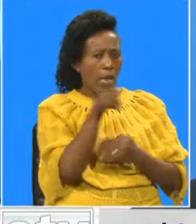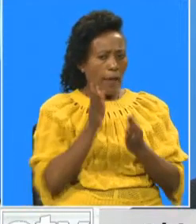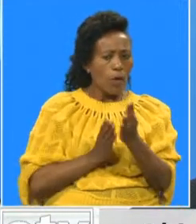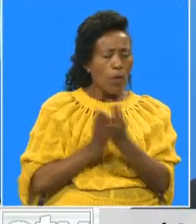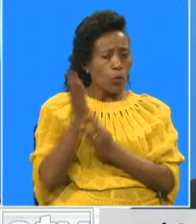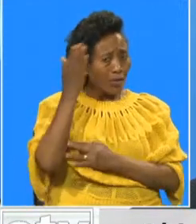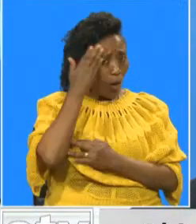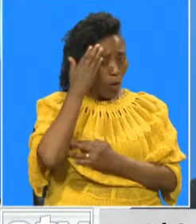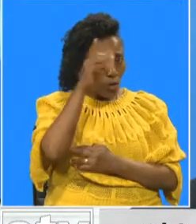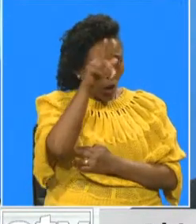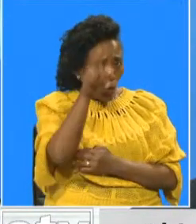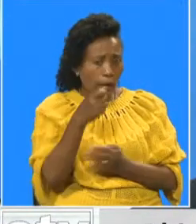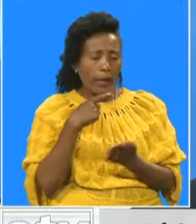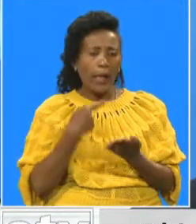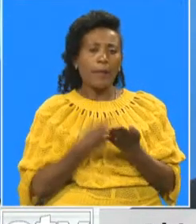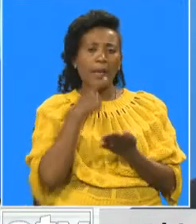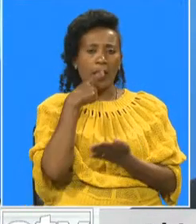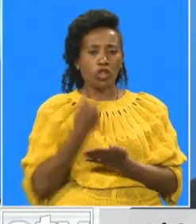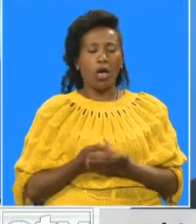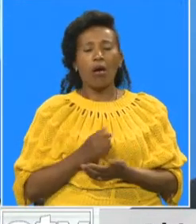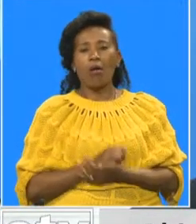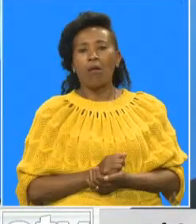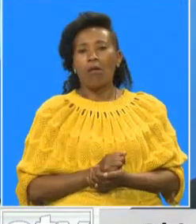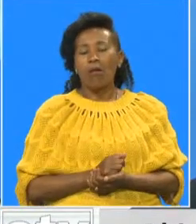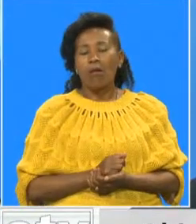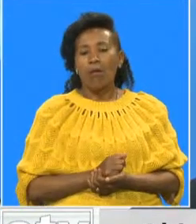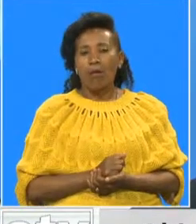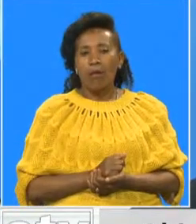በኩል ታውቁታላችሁ ይሄንስ መረጃ